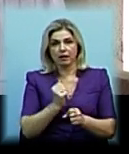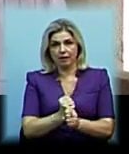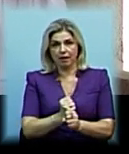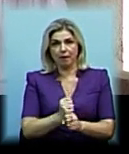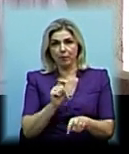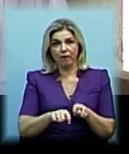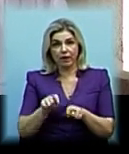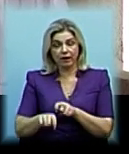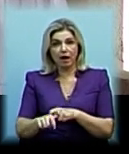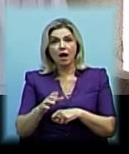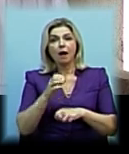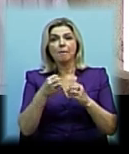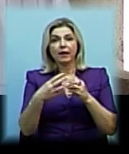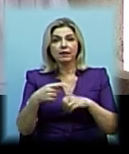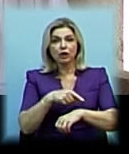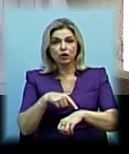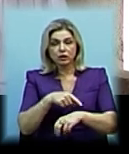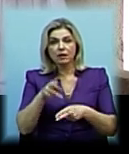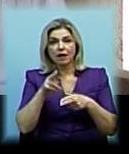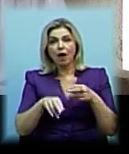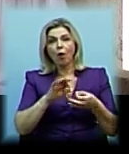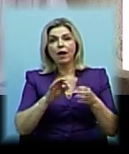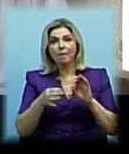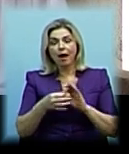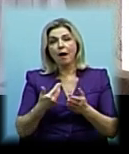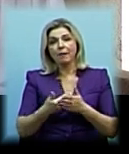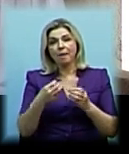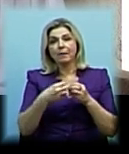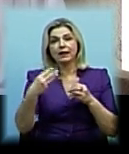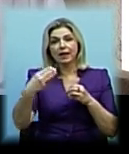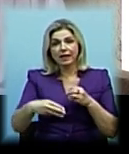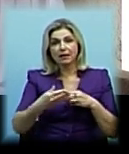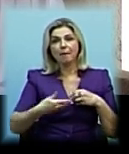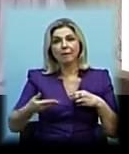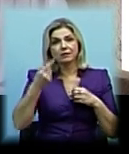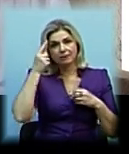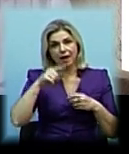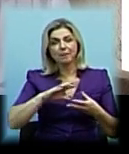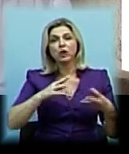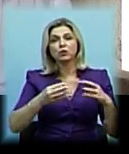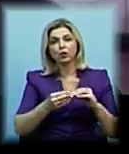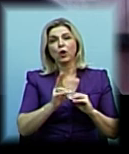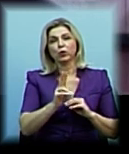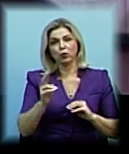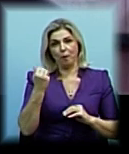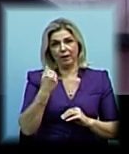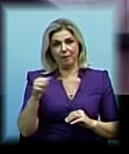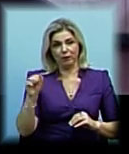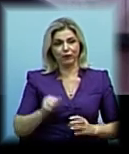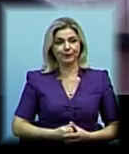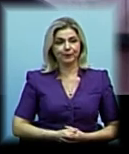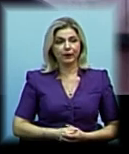в 15-й годині закінчується олімпіада, а десь близько 15-30 ми вже знаємо результати, хто переміг.